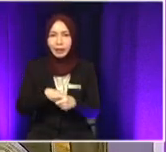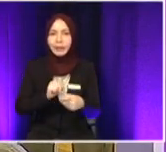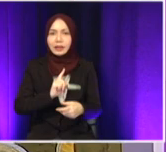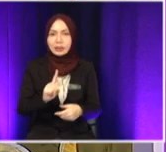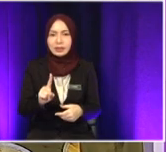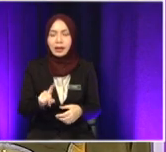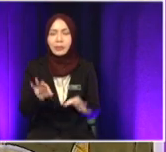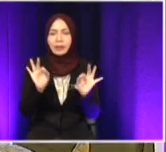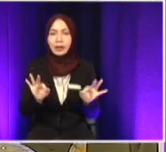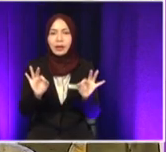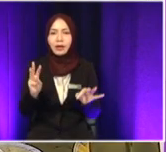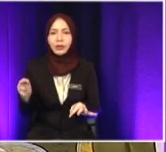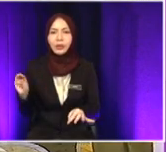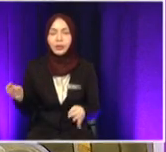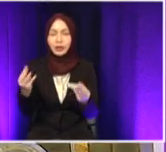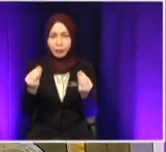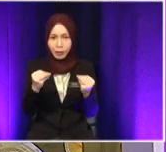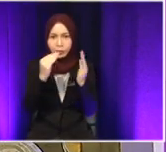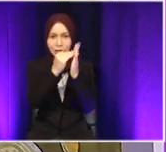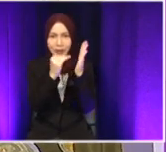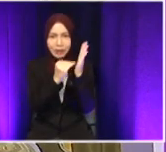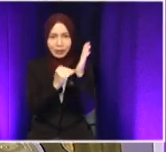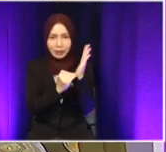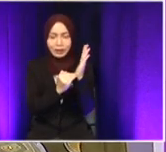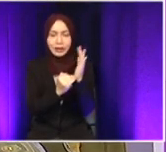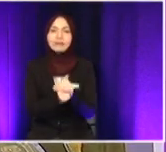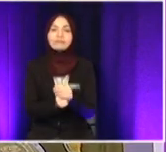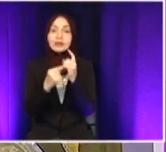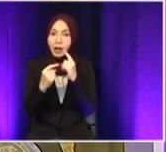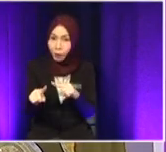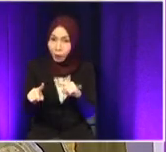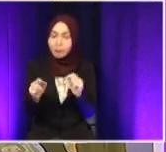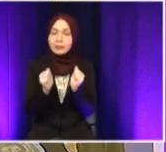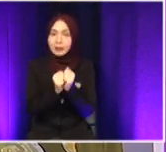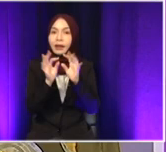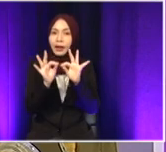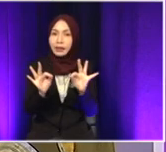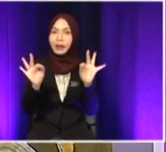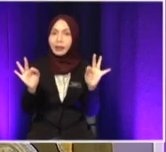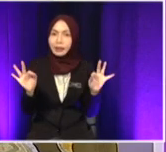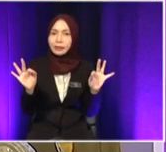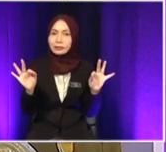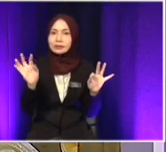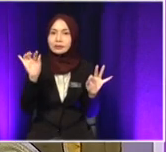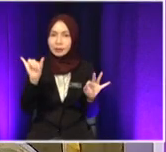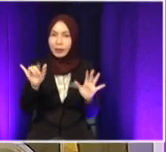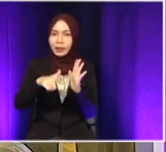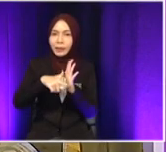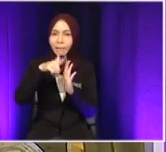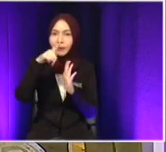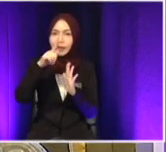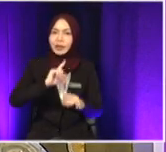hiburan dalam Islam dengan ayat-ayat yang kita ketahui lebih Islami lah contohnya